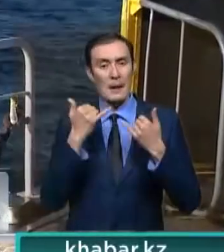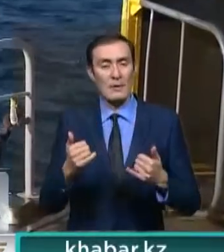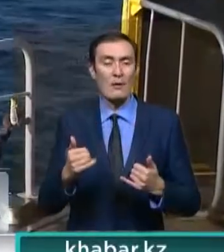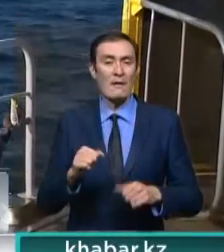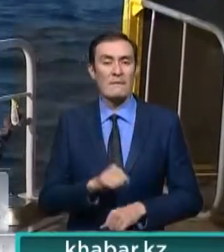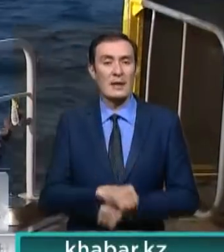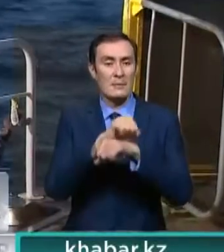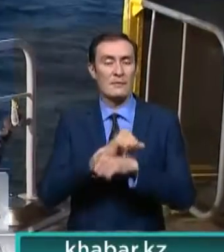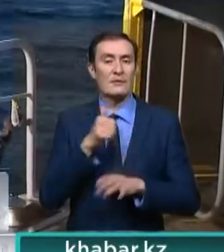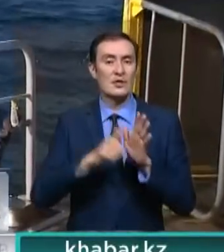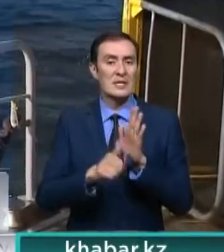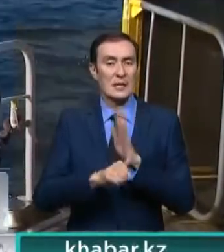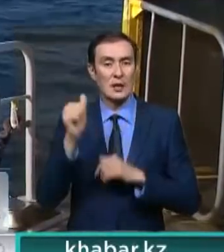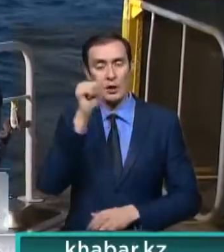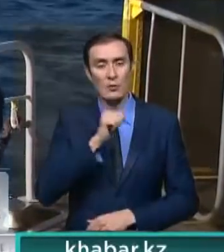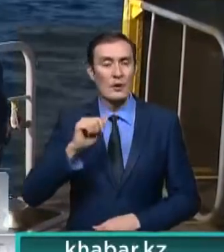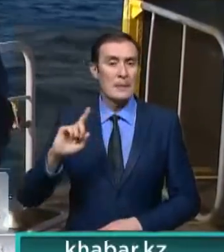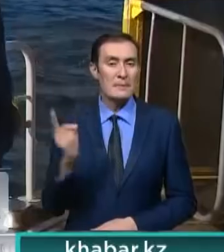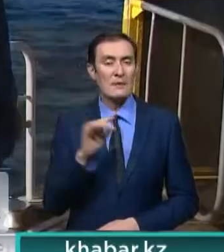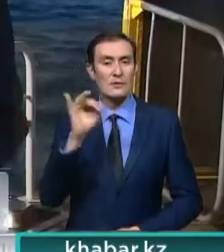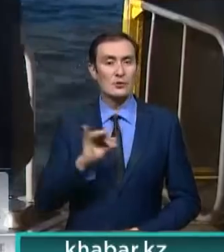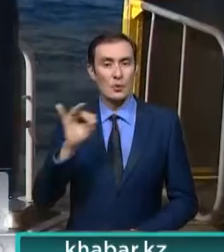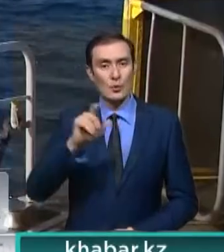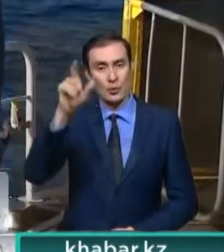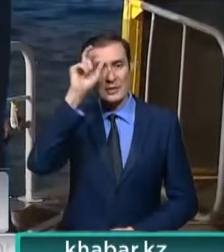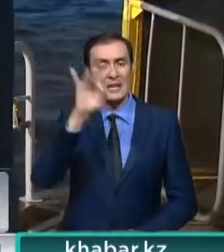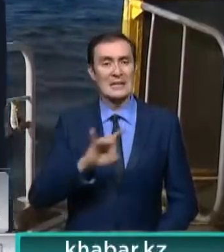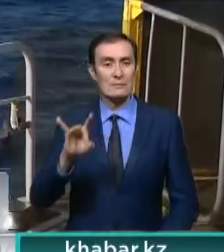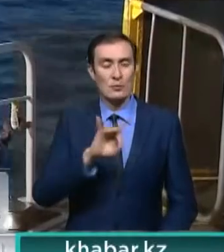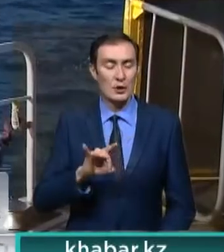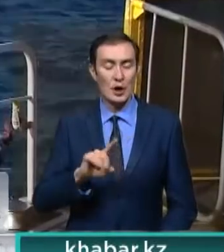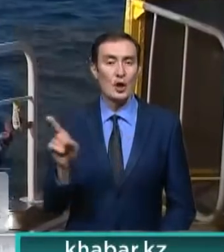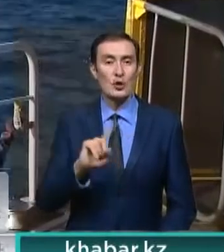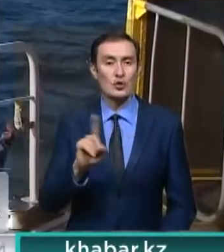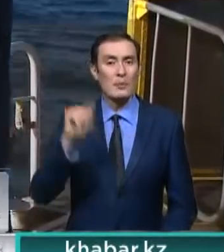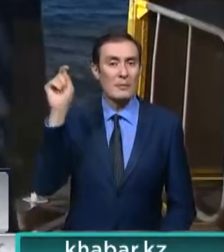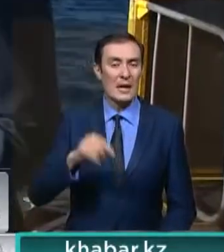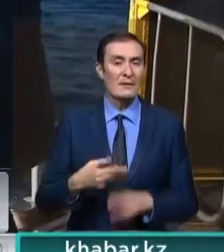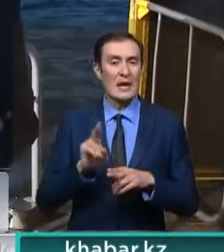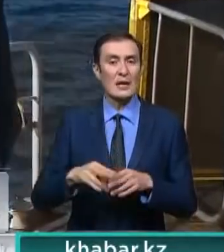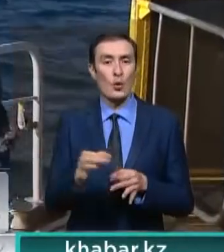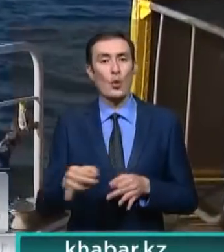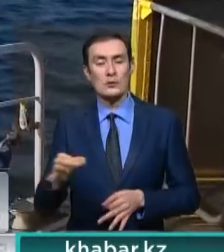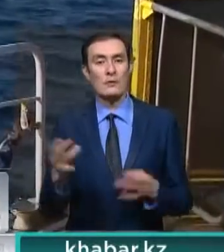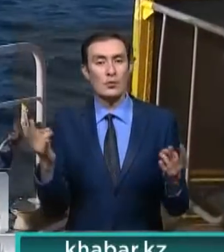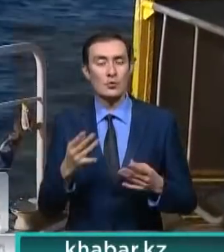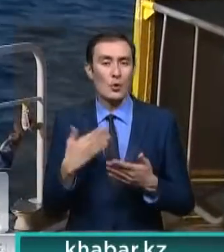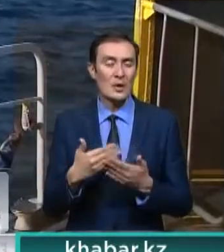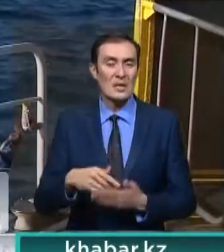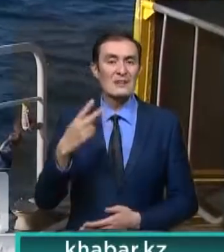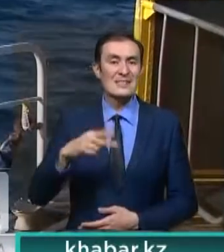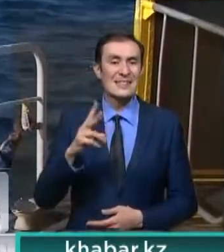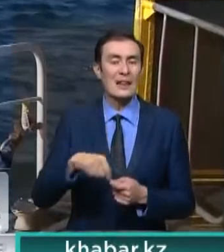военном перевороте 60-го года, первом в истории Турецкой Республики. Чтобы добраться до этого острова, нужно пройти около